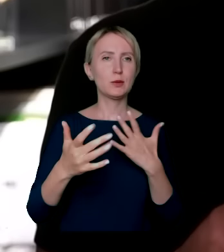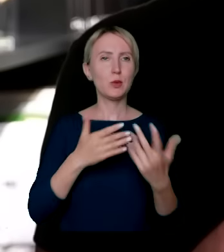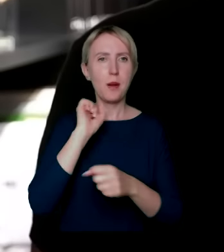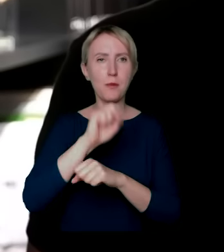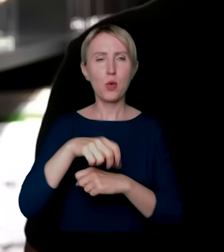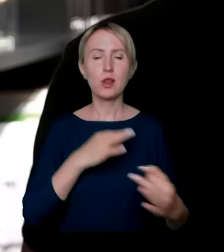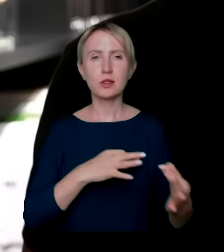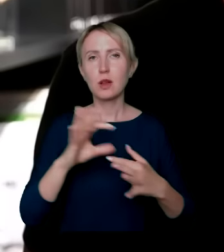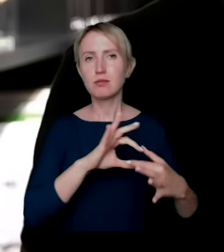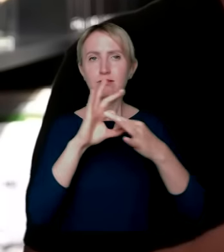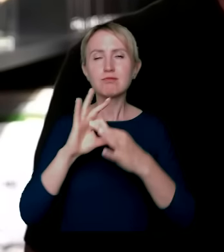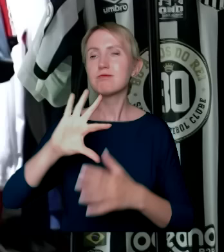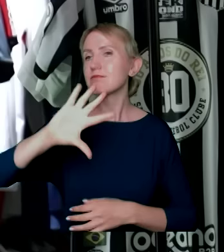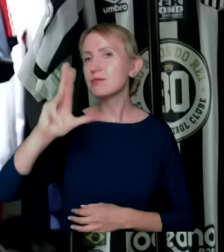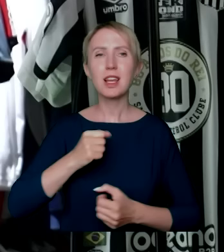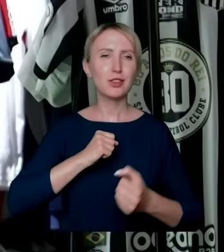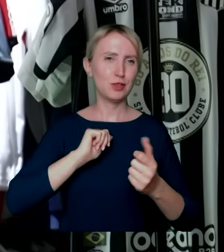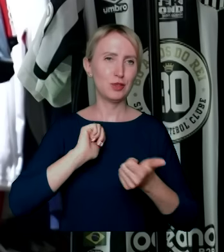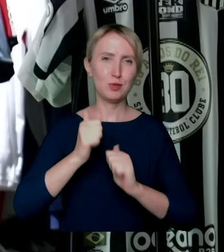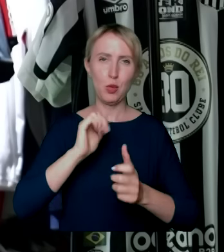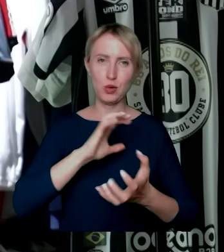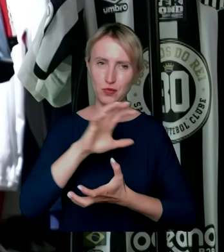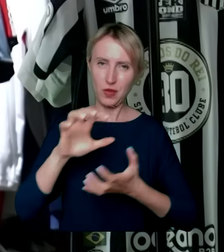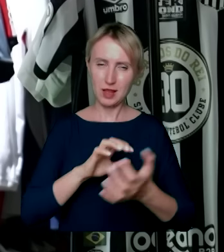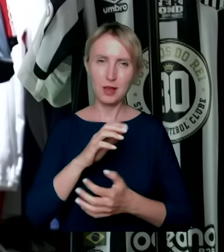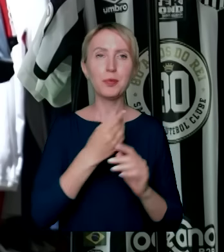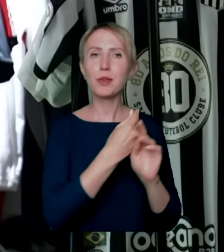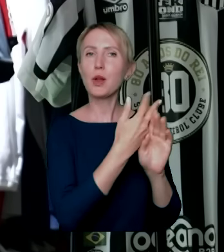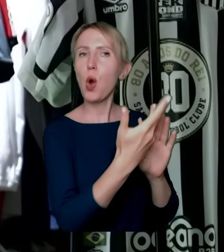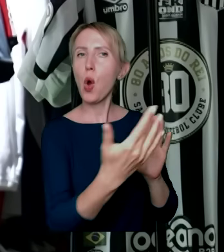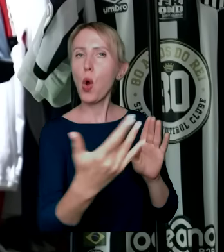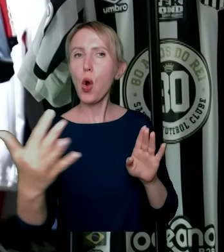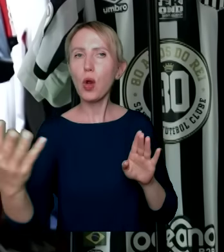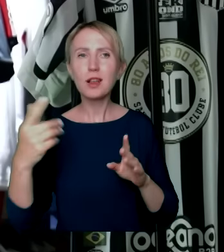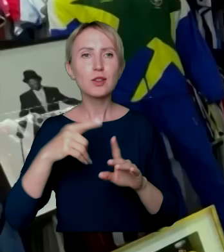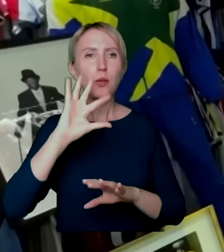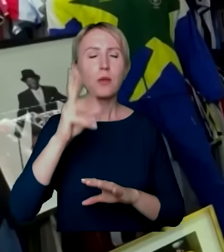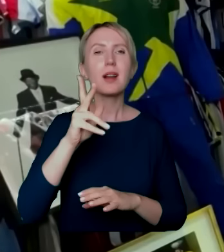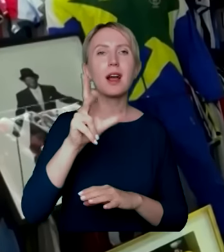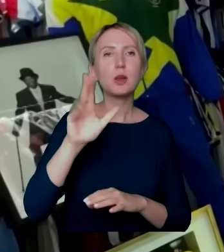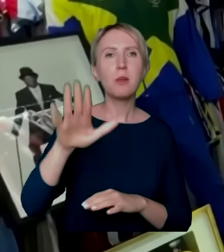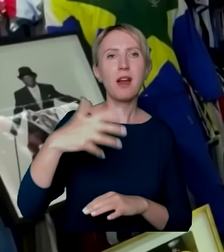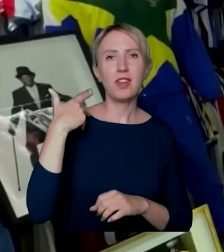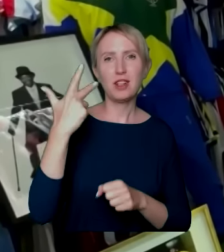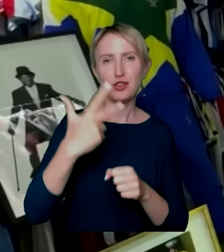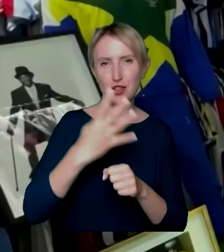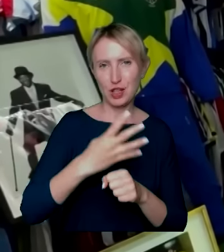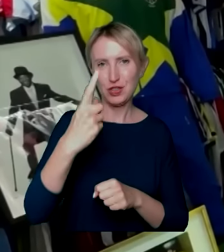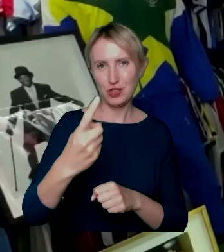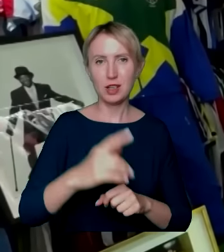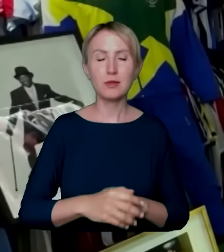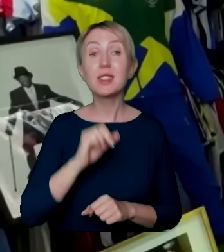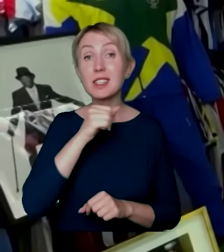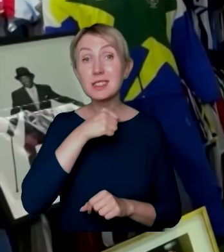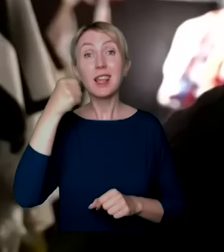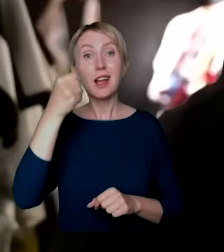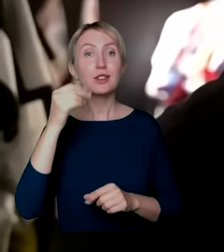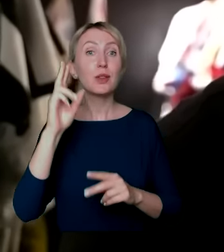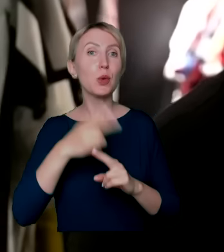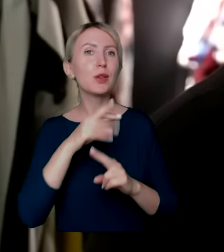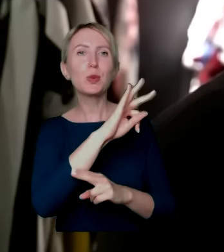związane z najpiękniejszym sportem świata. Kolekcja robi tym większe wrażenie, że Casio ma dopiero 41 lat. Starsze od niego są niektóre jego